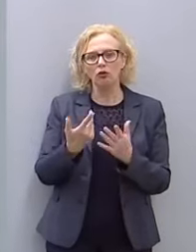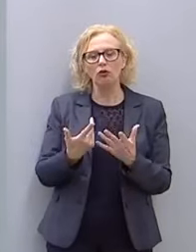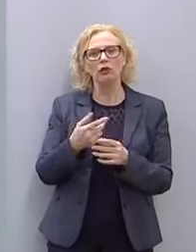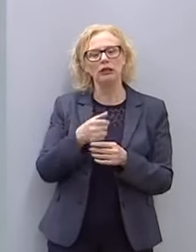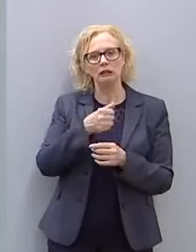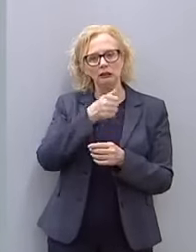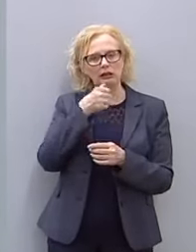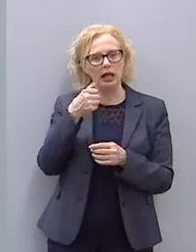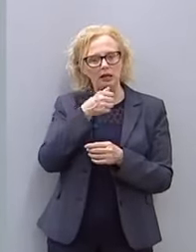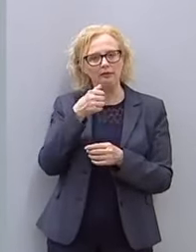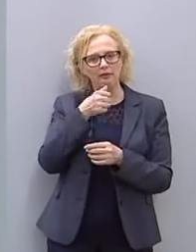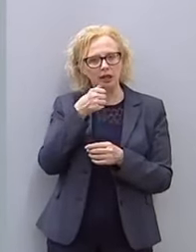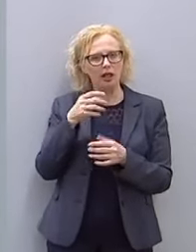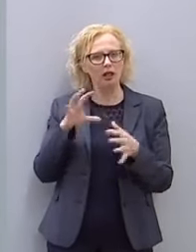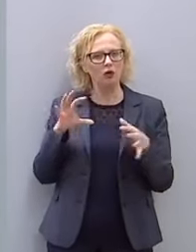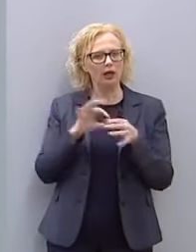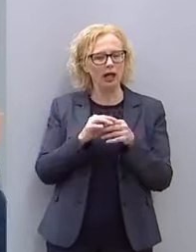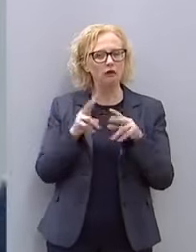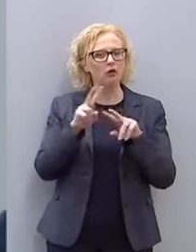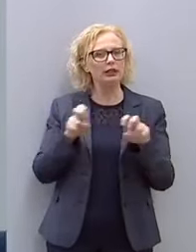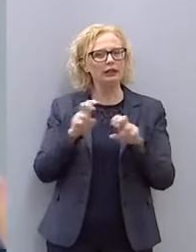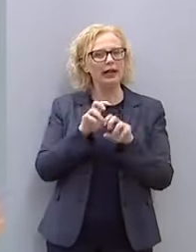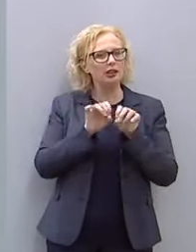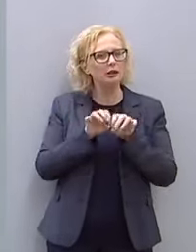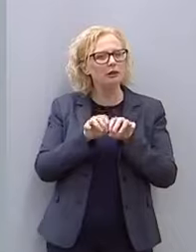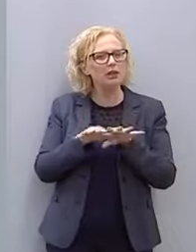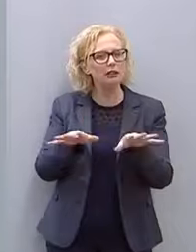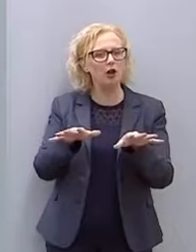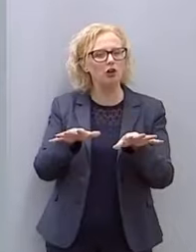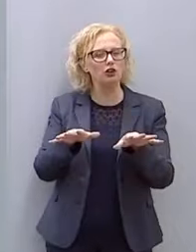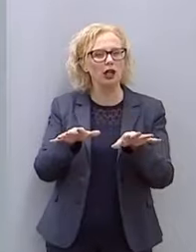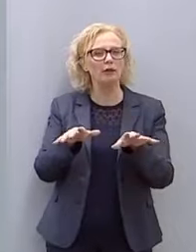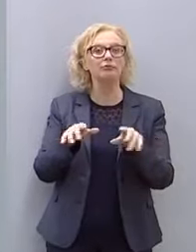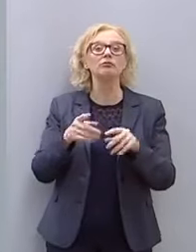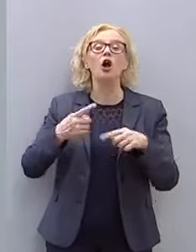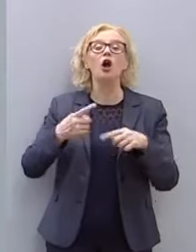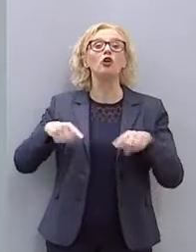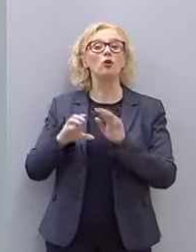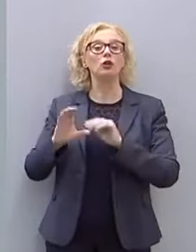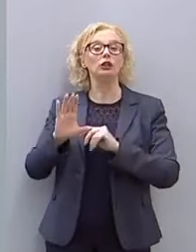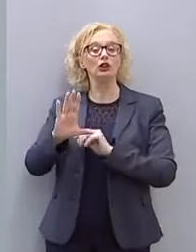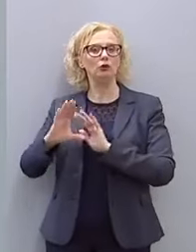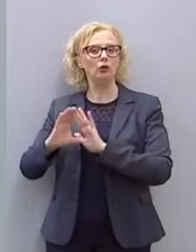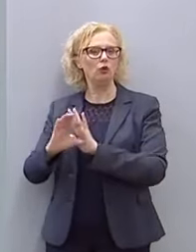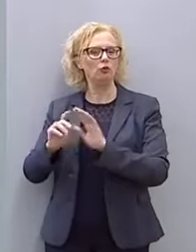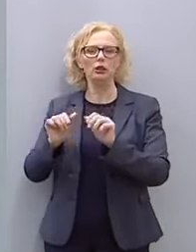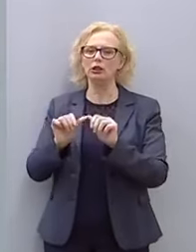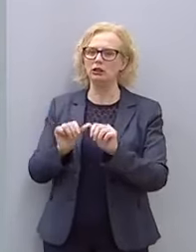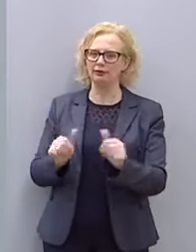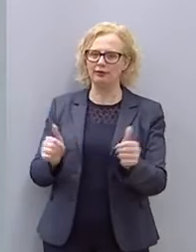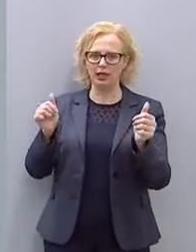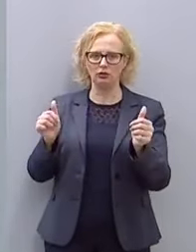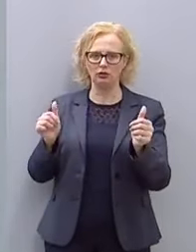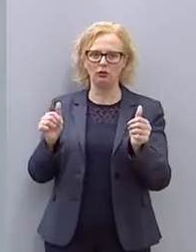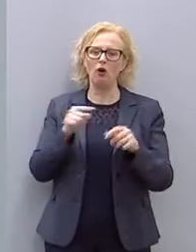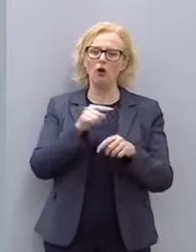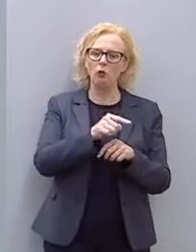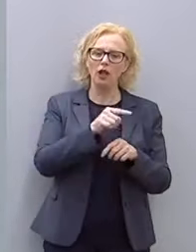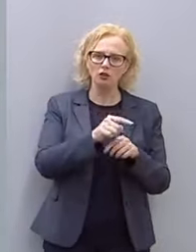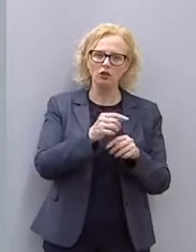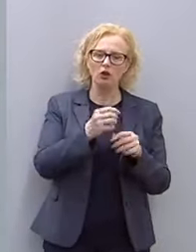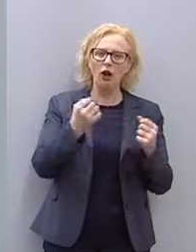come indagine epidemiologica quello dei cinque comuni che abbiamo fatto noi è una cosa altro rispetto questo che un'iniziativa della